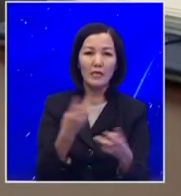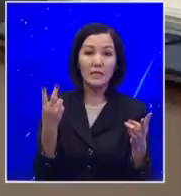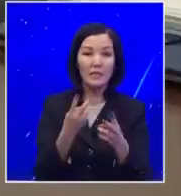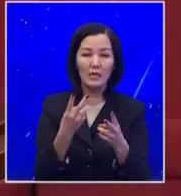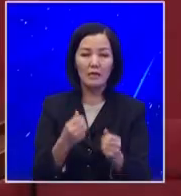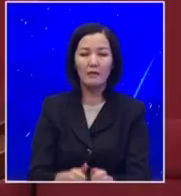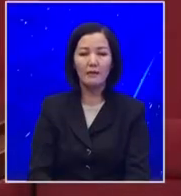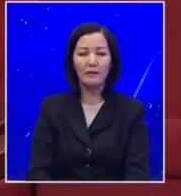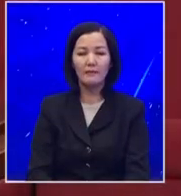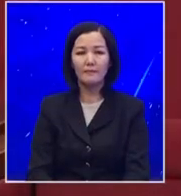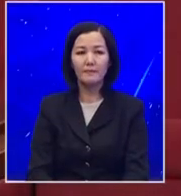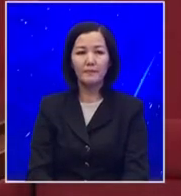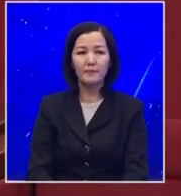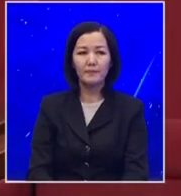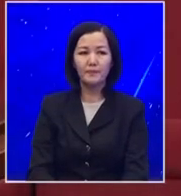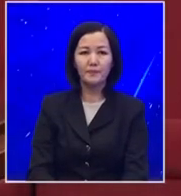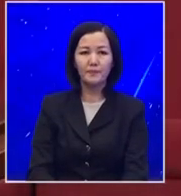дейді әкім.